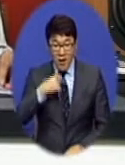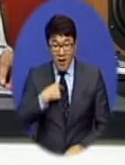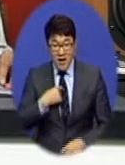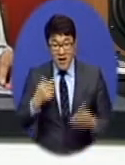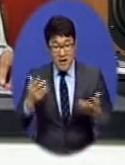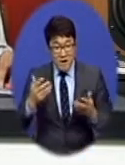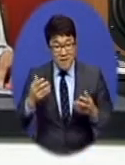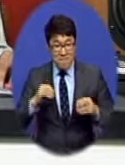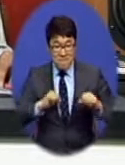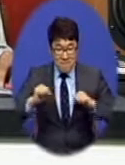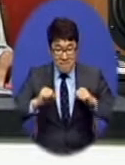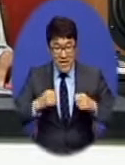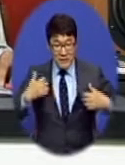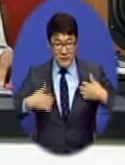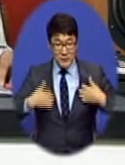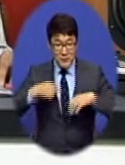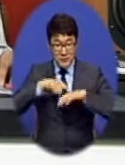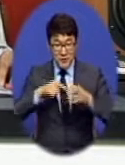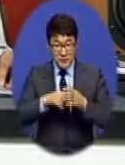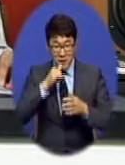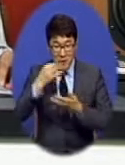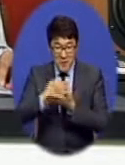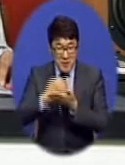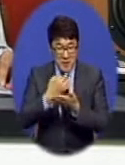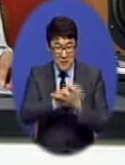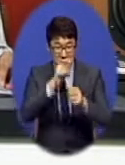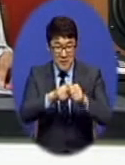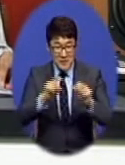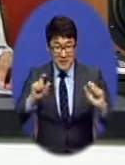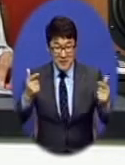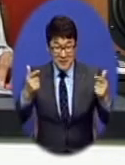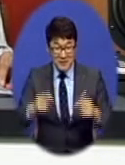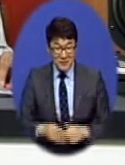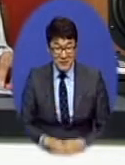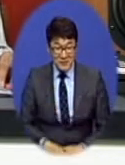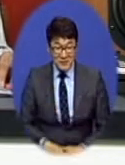데 대해서 기쁨이 있으셨나요? 돈은 안, 못 벌지만 물론 공짜니까.